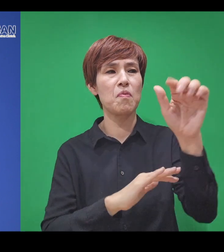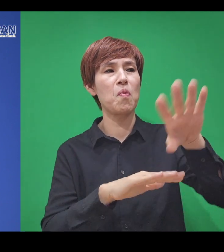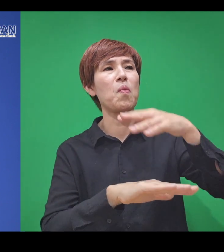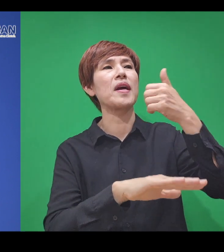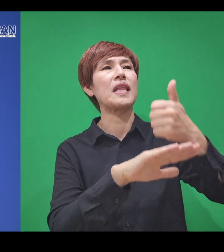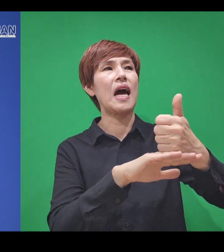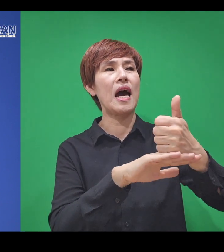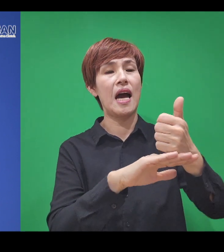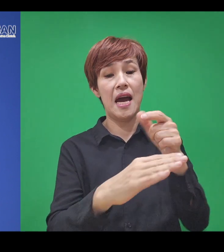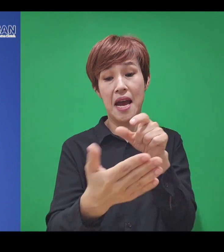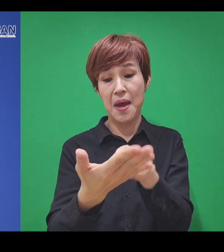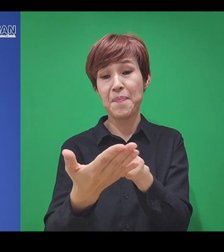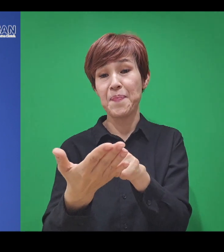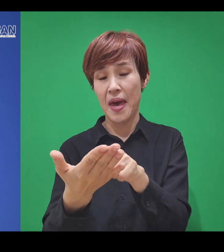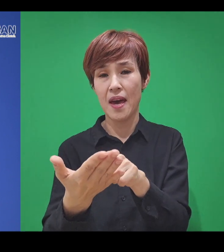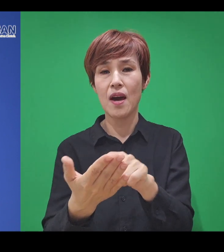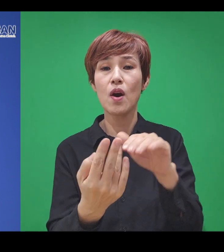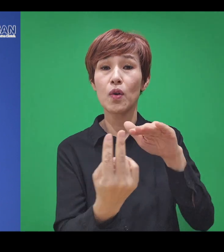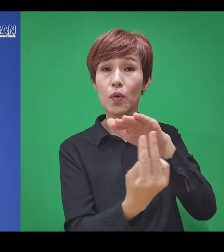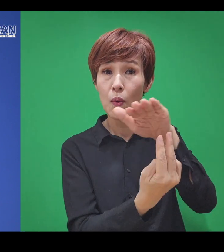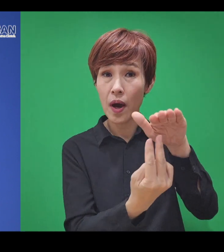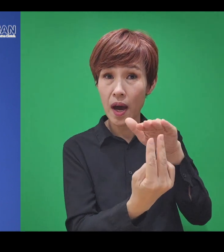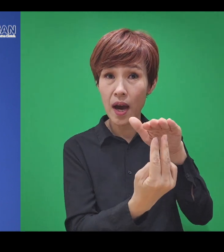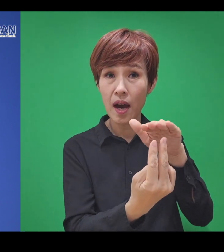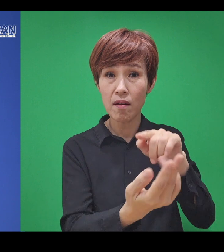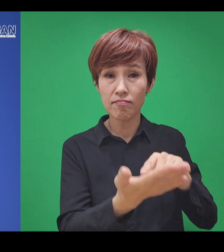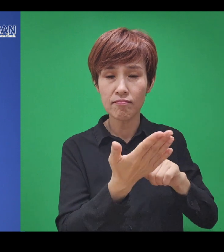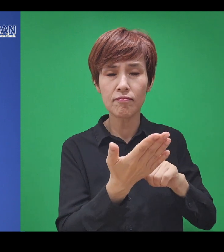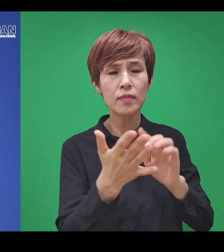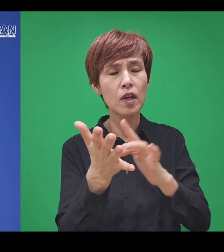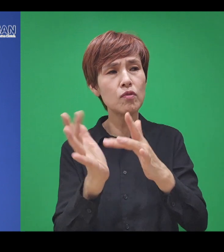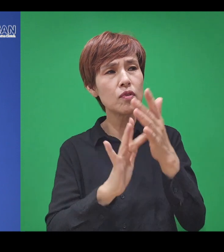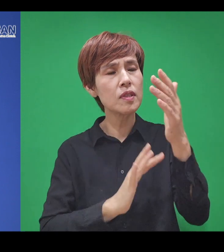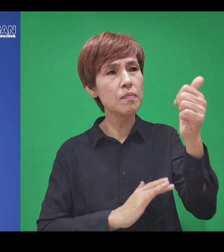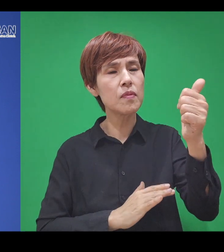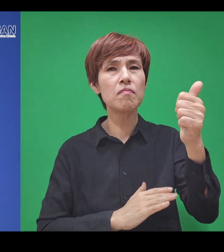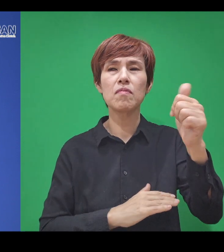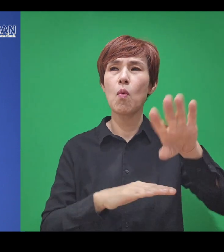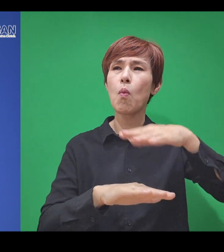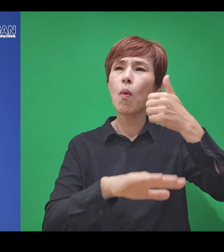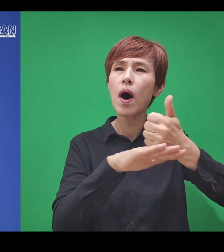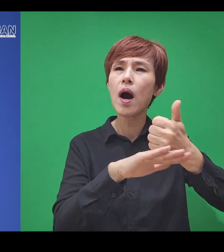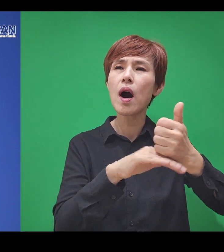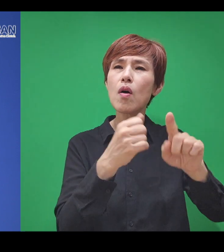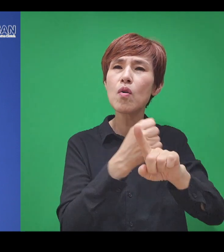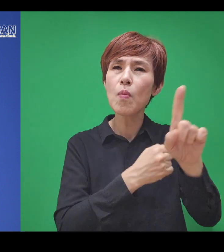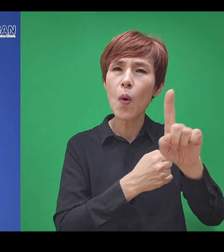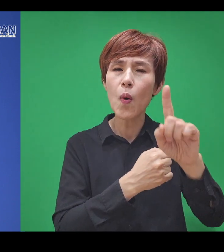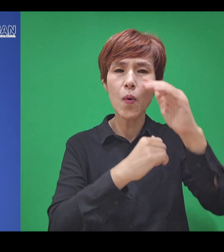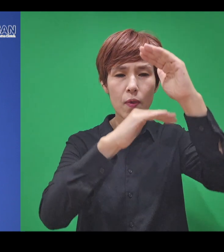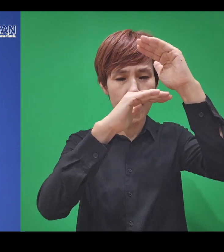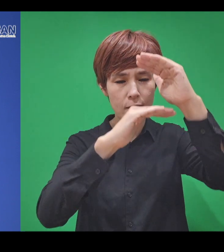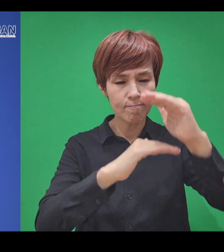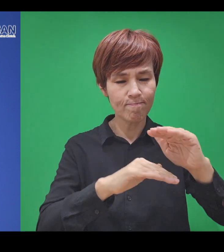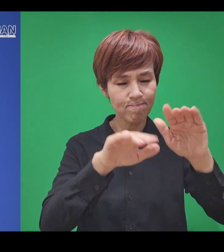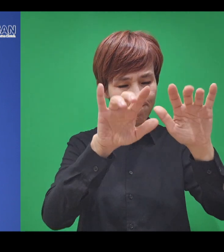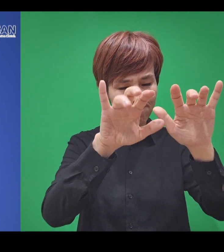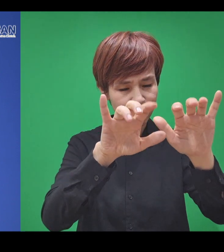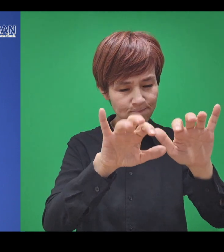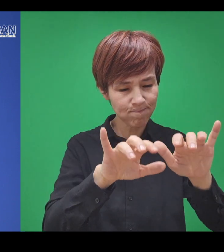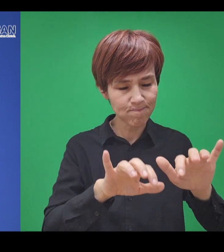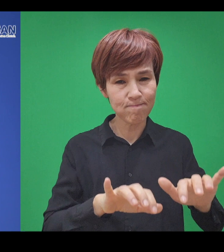명료하게 기록해뒀다면 요한은 예수님이 어떤 의미에서 왕이신지 그 내용과 의미를